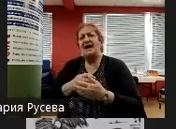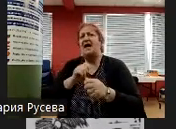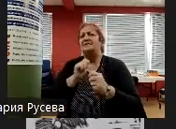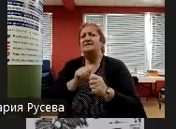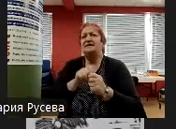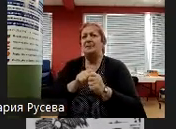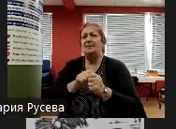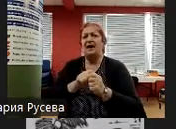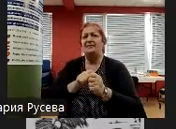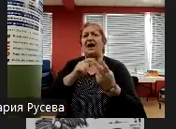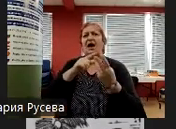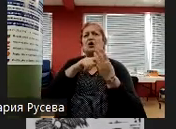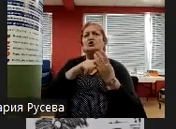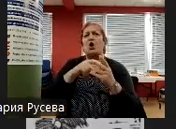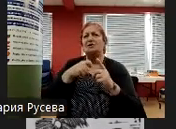създаде шорткат,